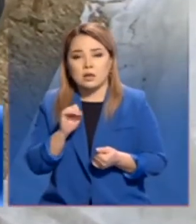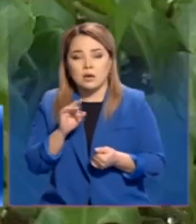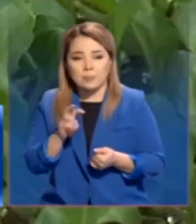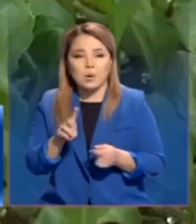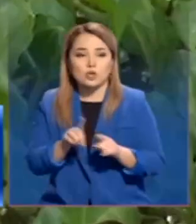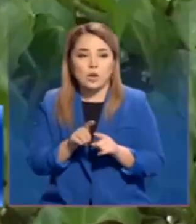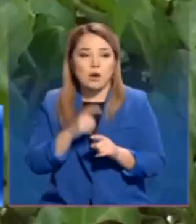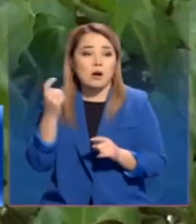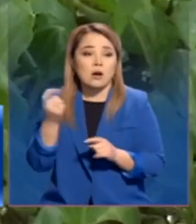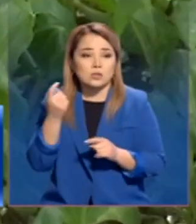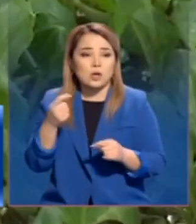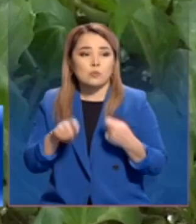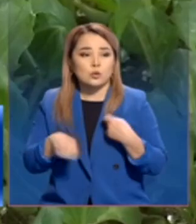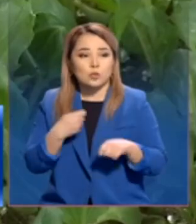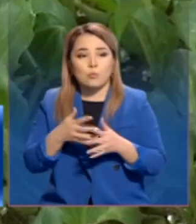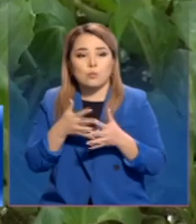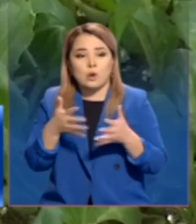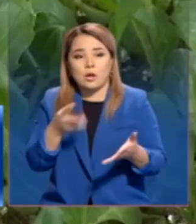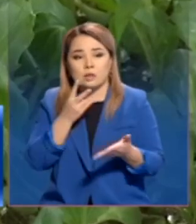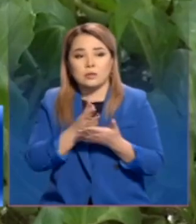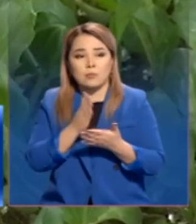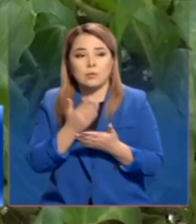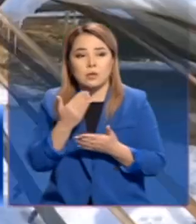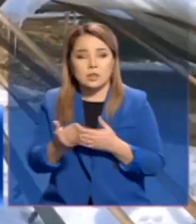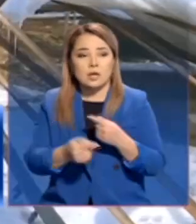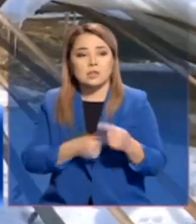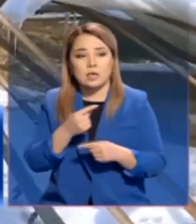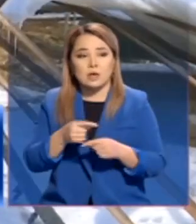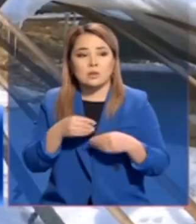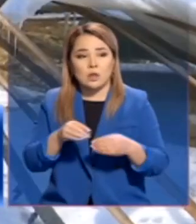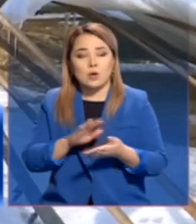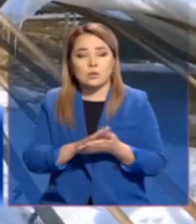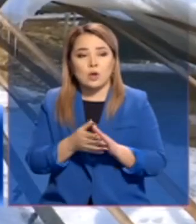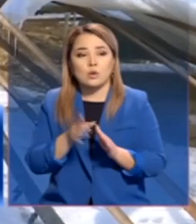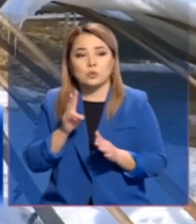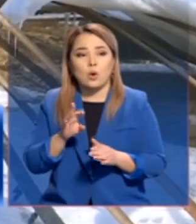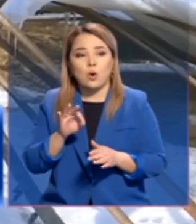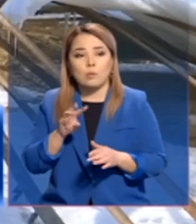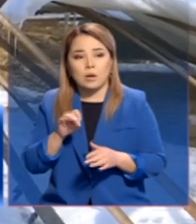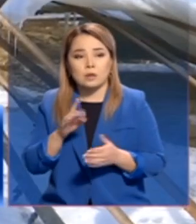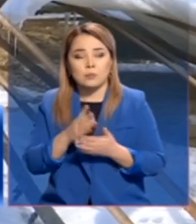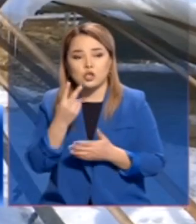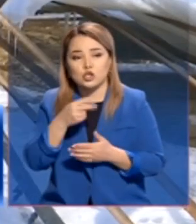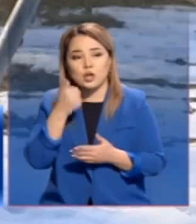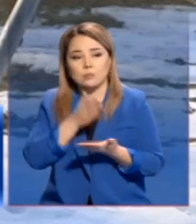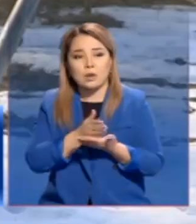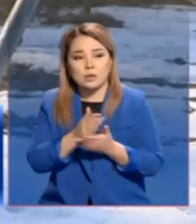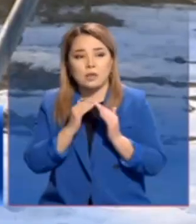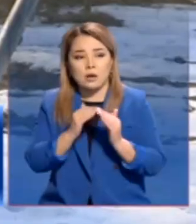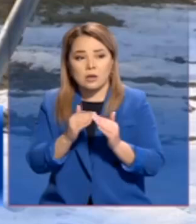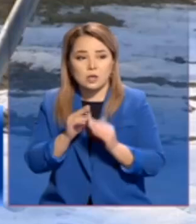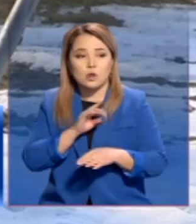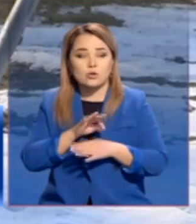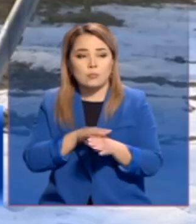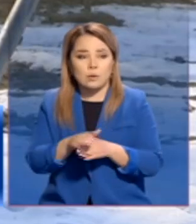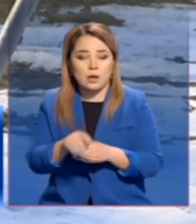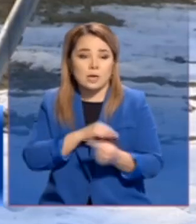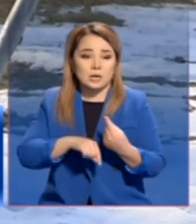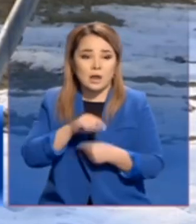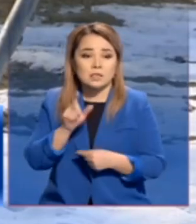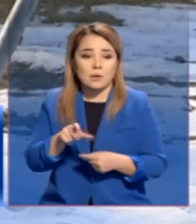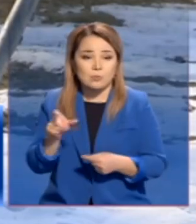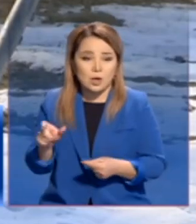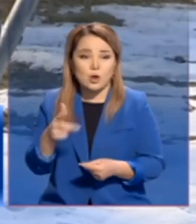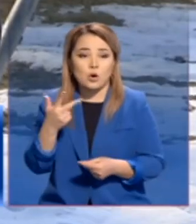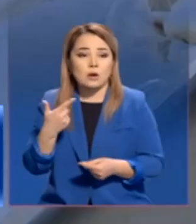аудандарында дихандар шығынға батты. Солардың бірі келестік шаруа Нұржан Омаров. 20 жылдан бері жылжайысымен айналысып келетін